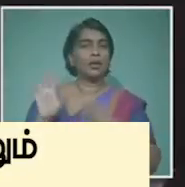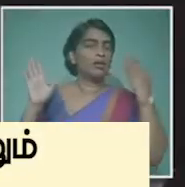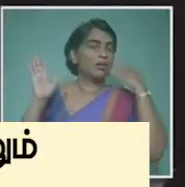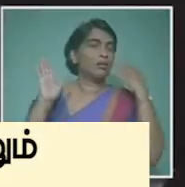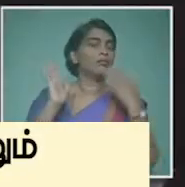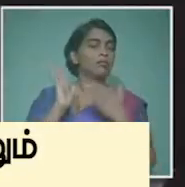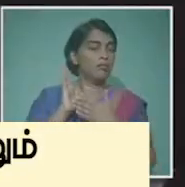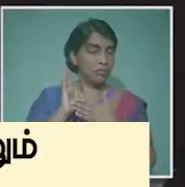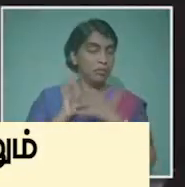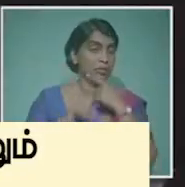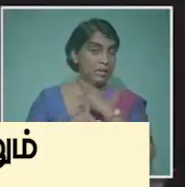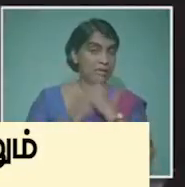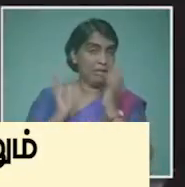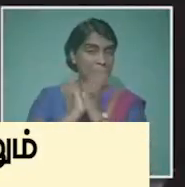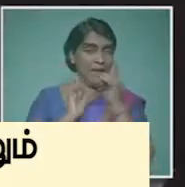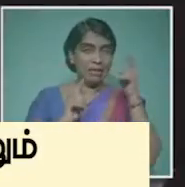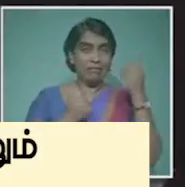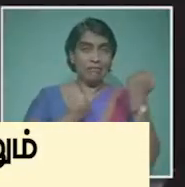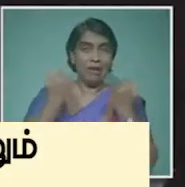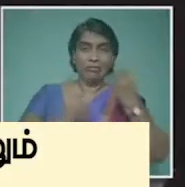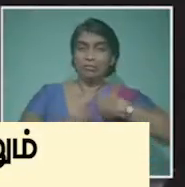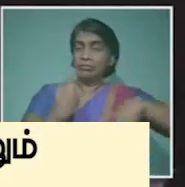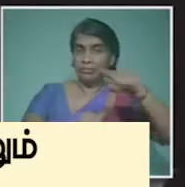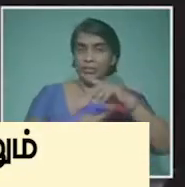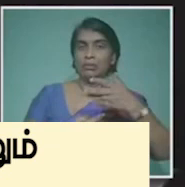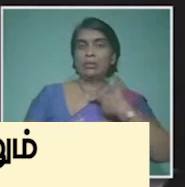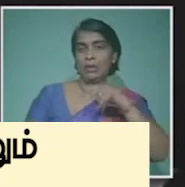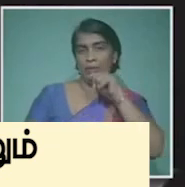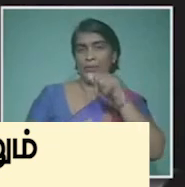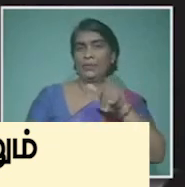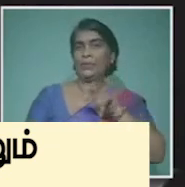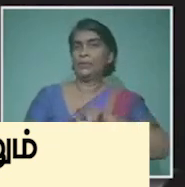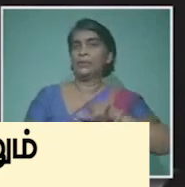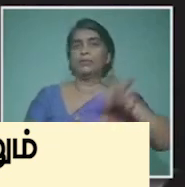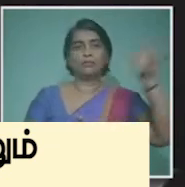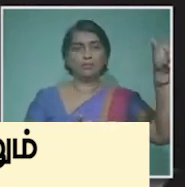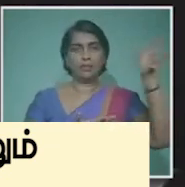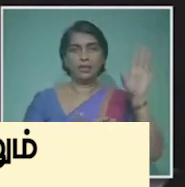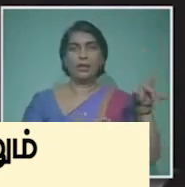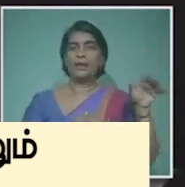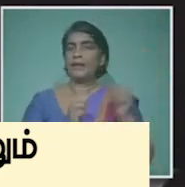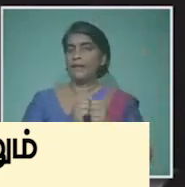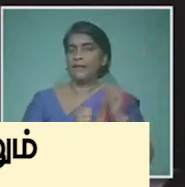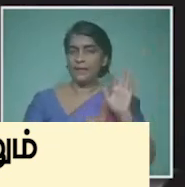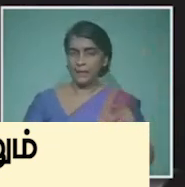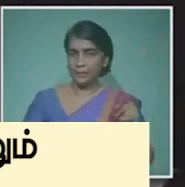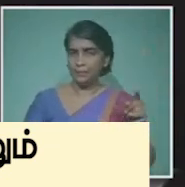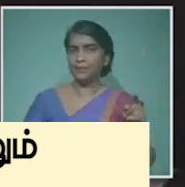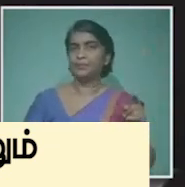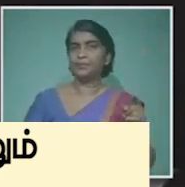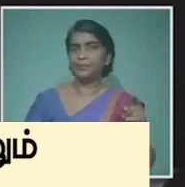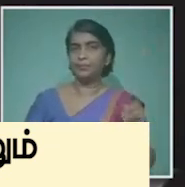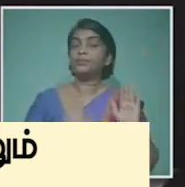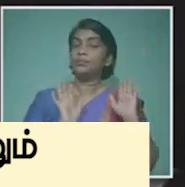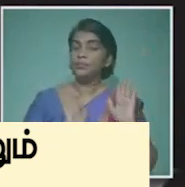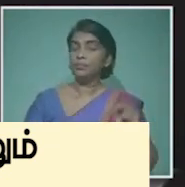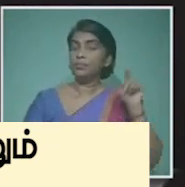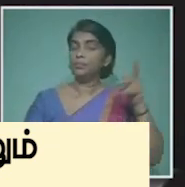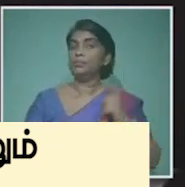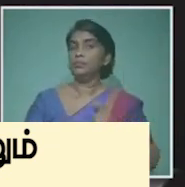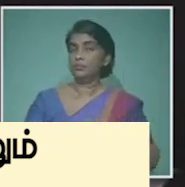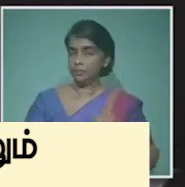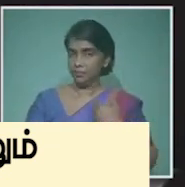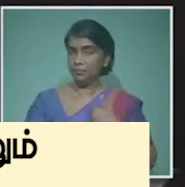யாழ சம்பவத்துடன் தொடர்புடையவர்கள் யாராக இருந்தாலும் சட்டம் கடுமையாக அமுல்படுத்தப்படும் என விவசாய மற்றும்